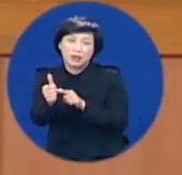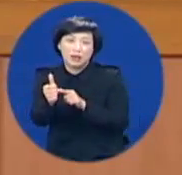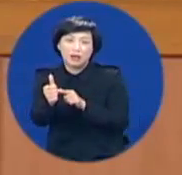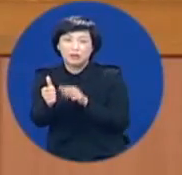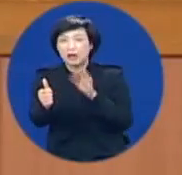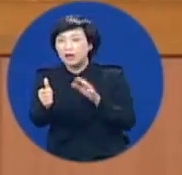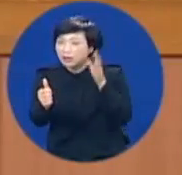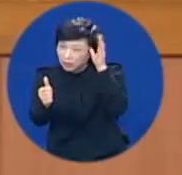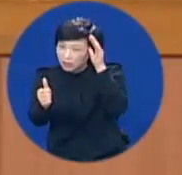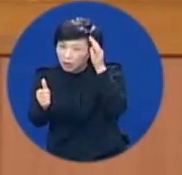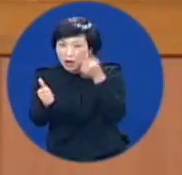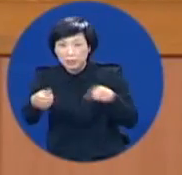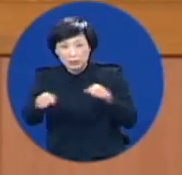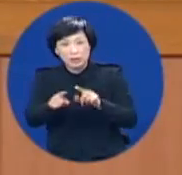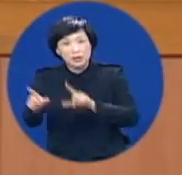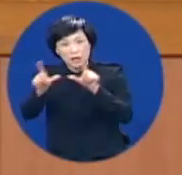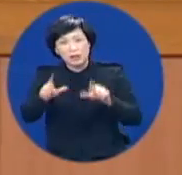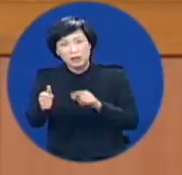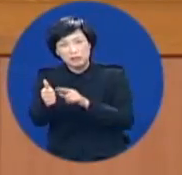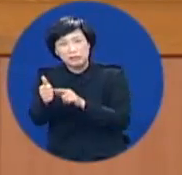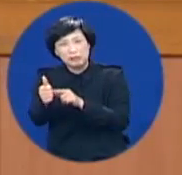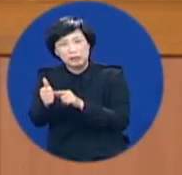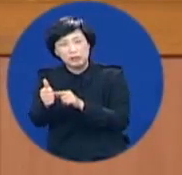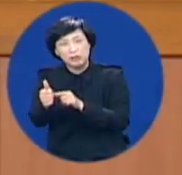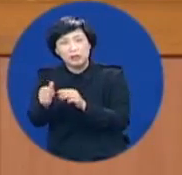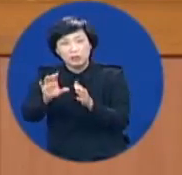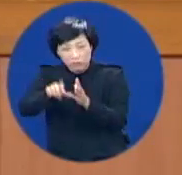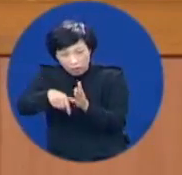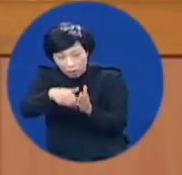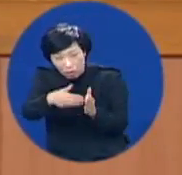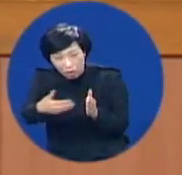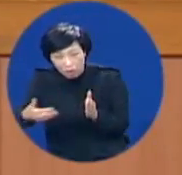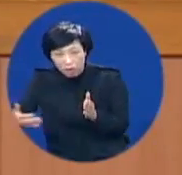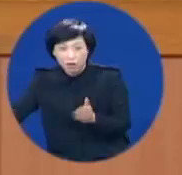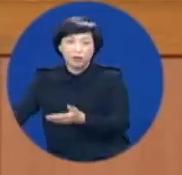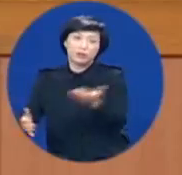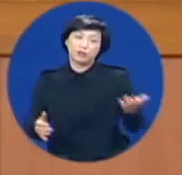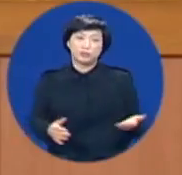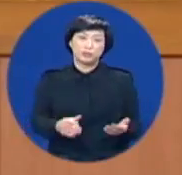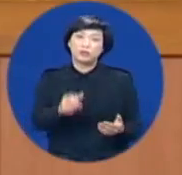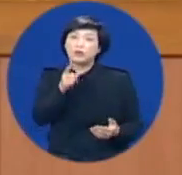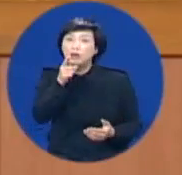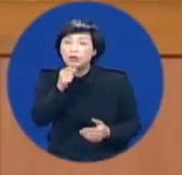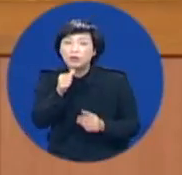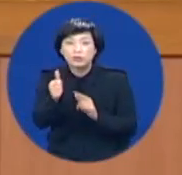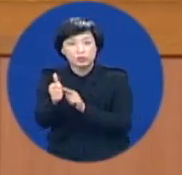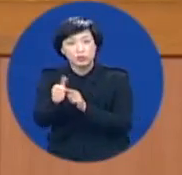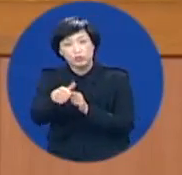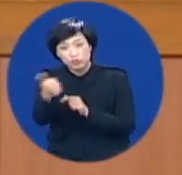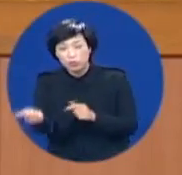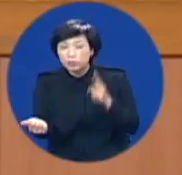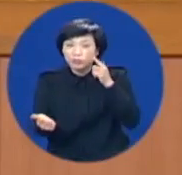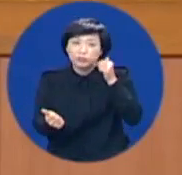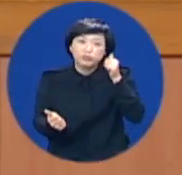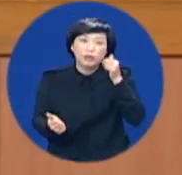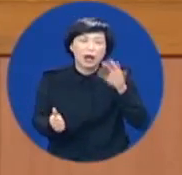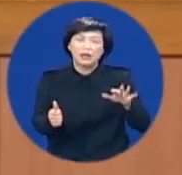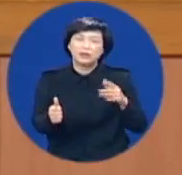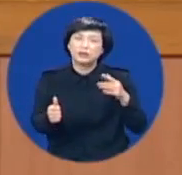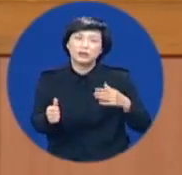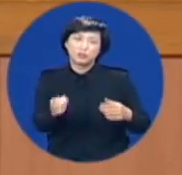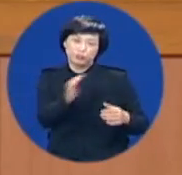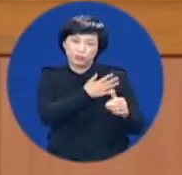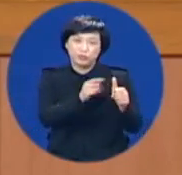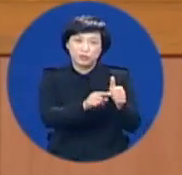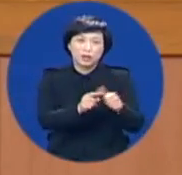개가 핥아먹어요. 피고름을. 세월이 지나니 거지도 죽고 부자도 죽어요.